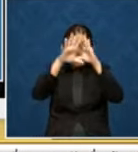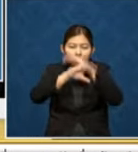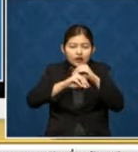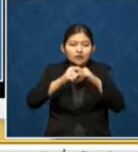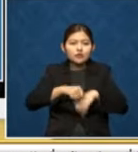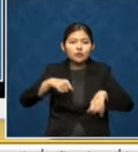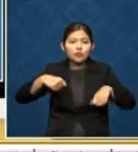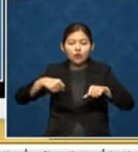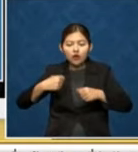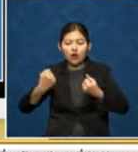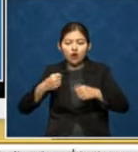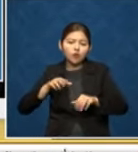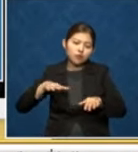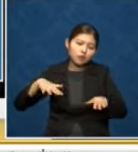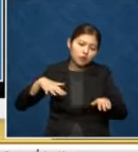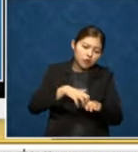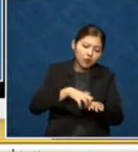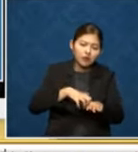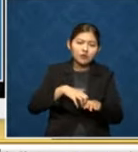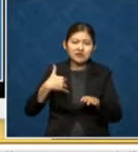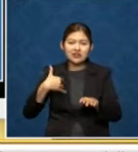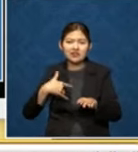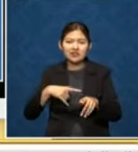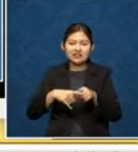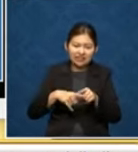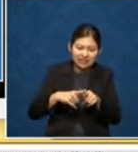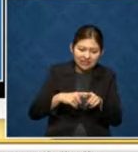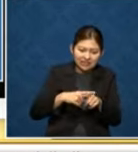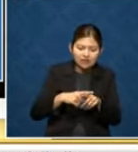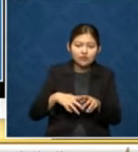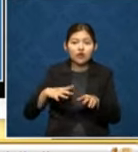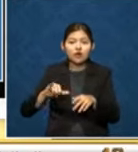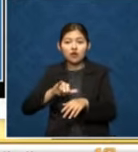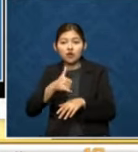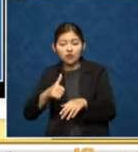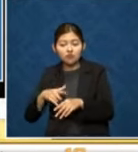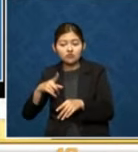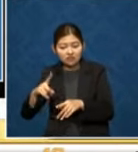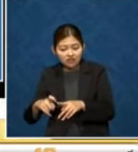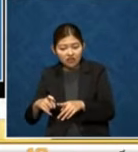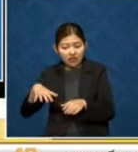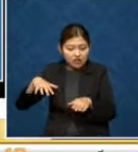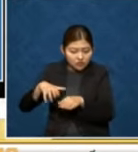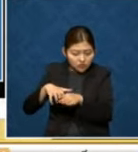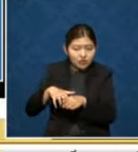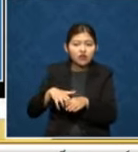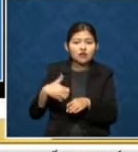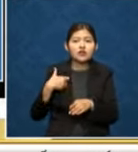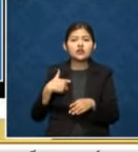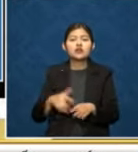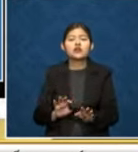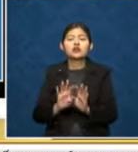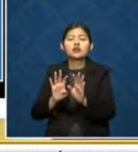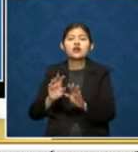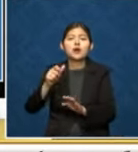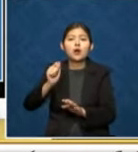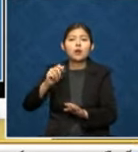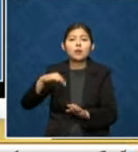กิดอุบัติเหตุบ่อยครั้งบางรายบาดเจ็บและถึงขั้นเสียชีวิตดิฉันได้ประสานไปยังองค์การบริหารส่วนตำบลโมก